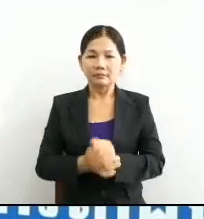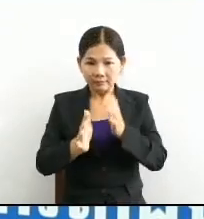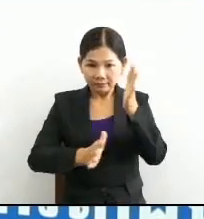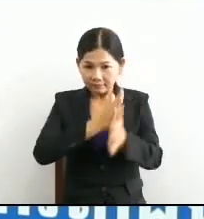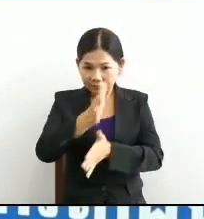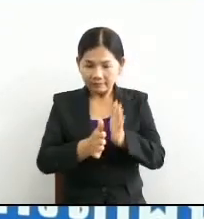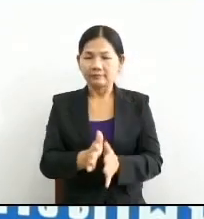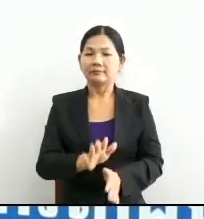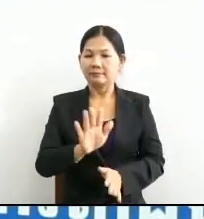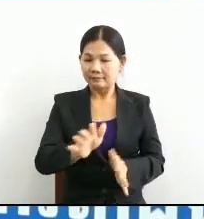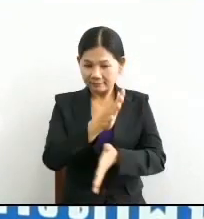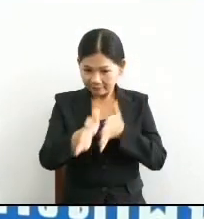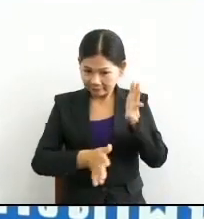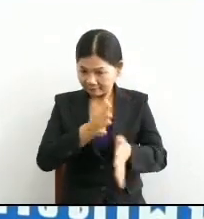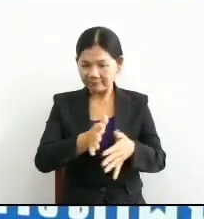ai